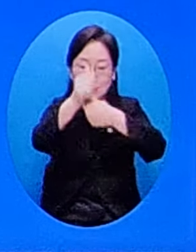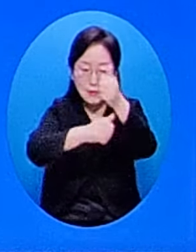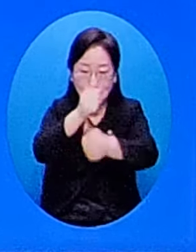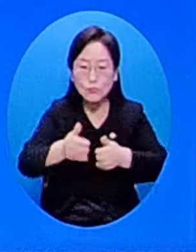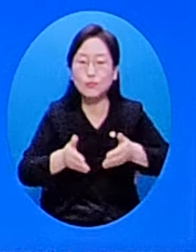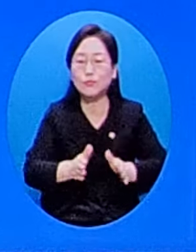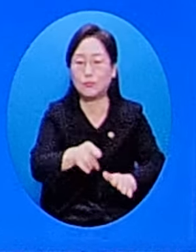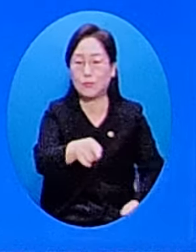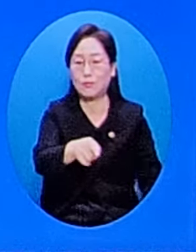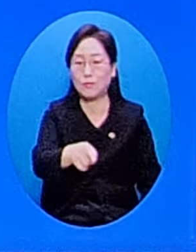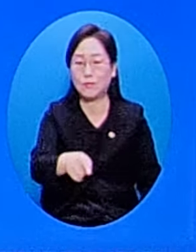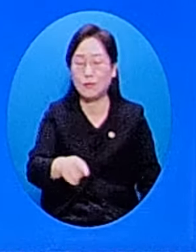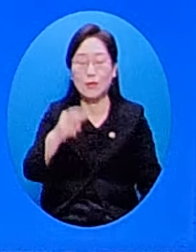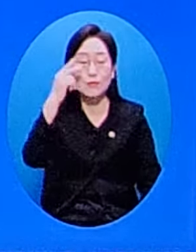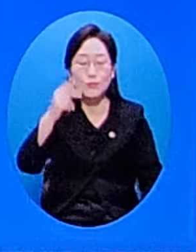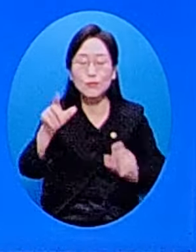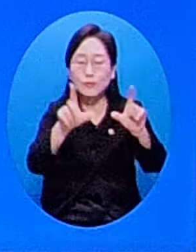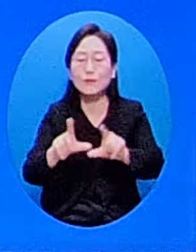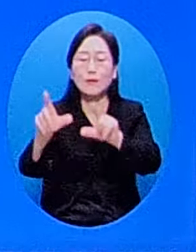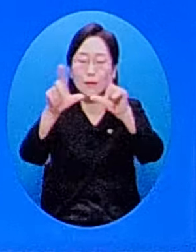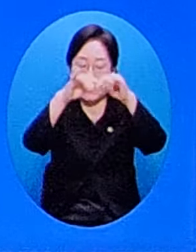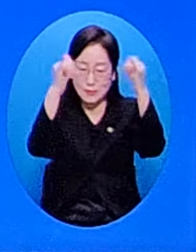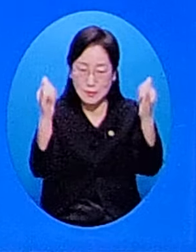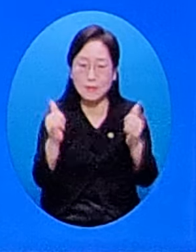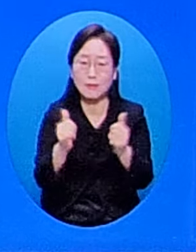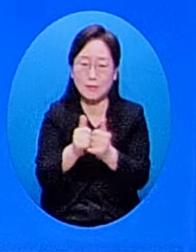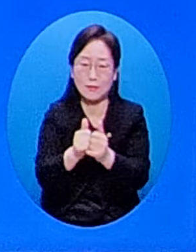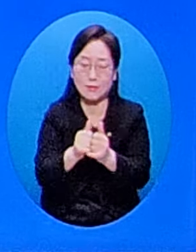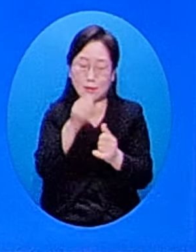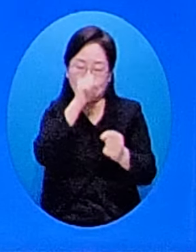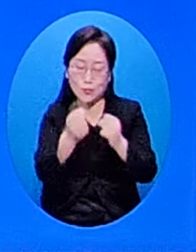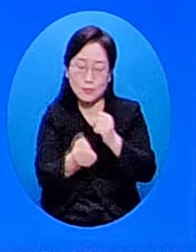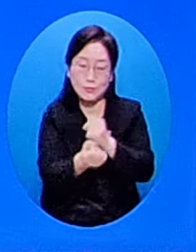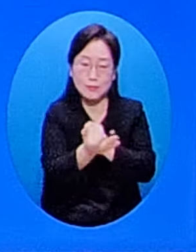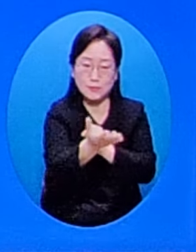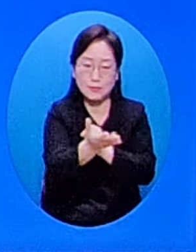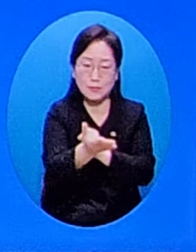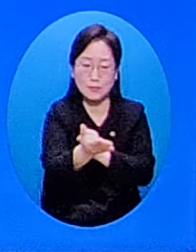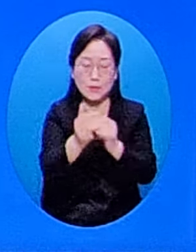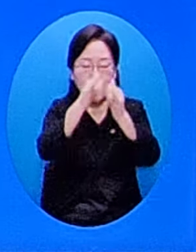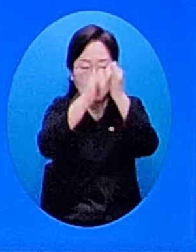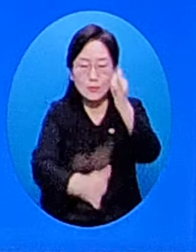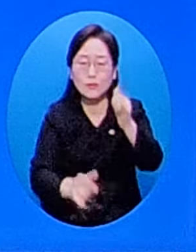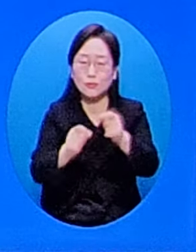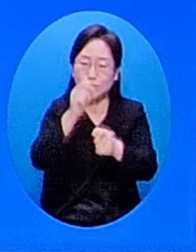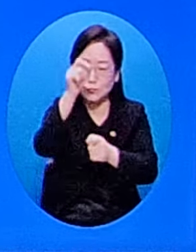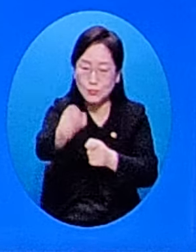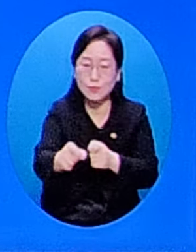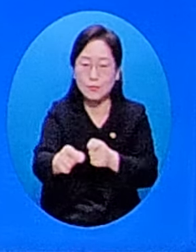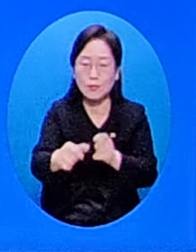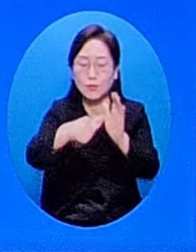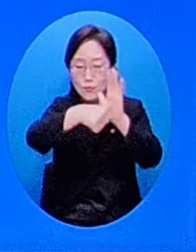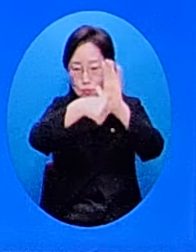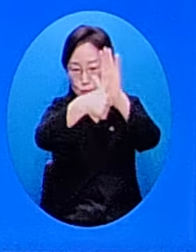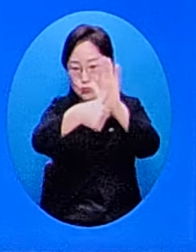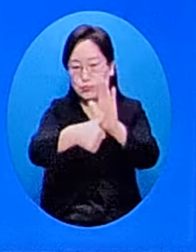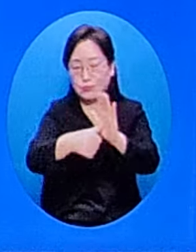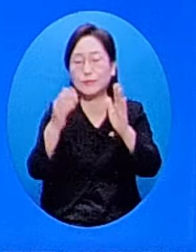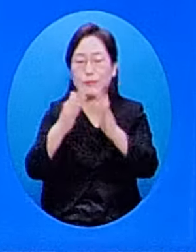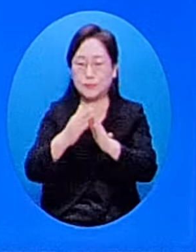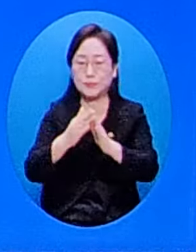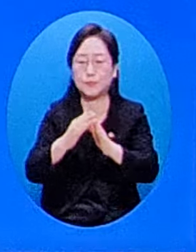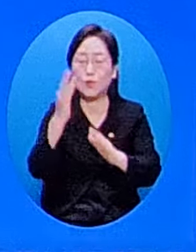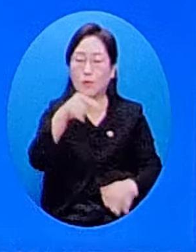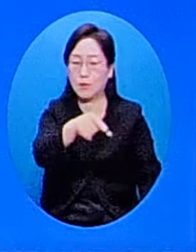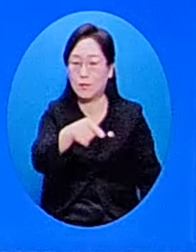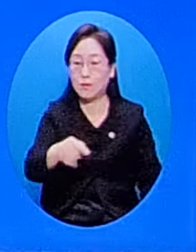사회에 선앙여행을 끼치는 미국 역사에 길이길이 남는 위대한 신앙의 명문가정이 된 것입니다. 여러분 예수를